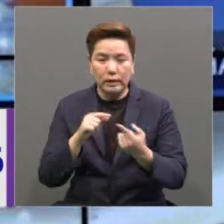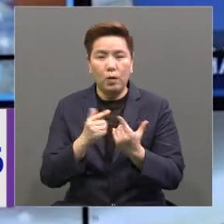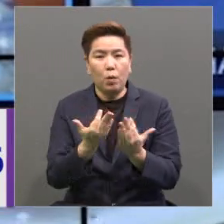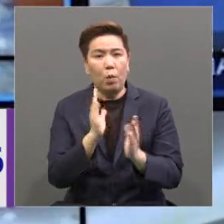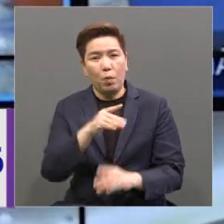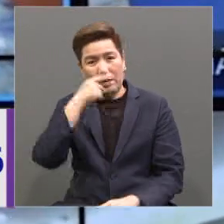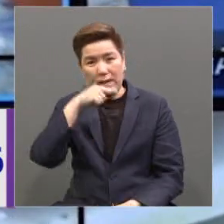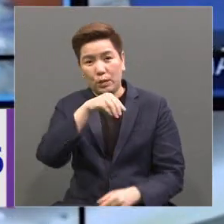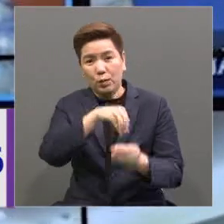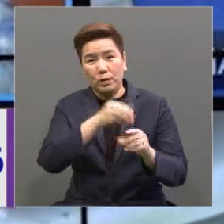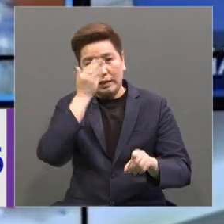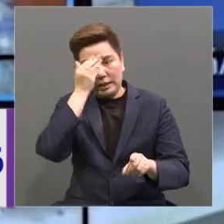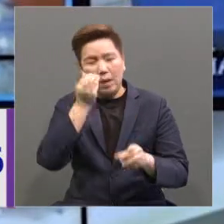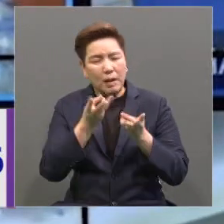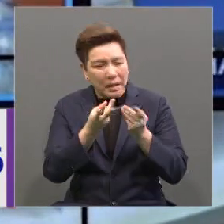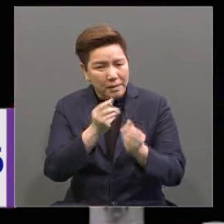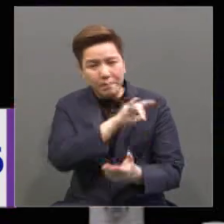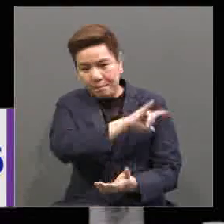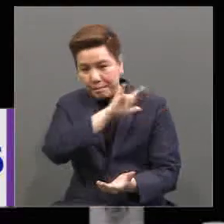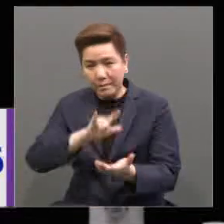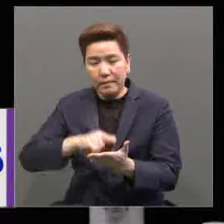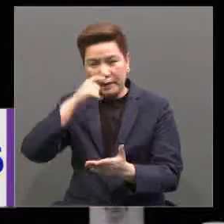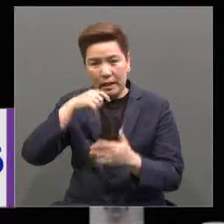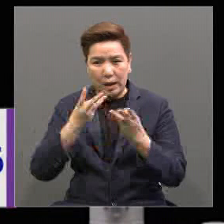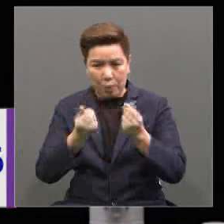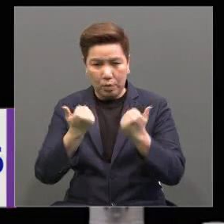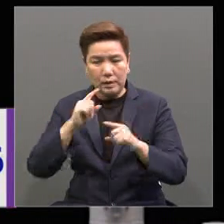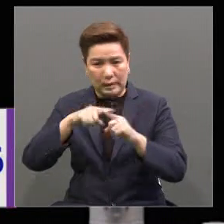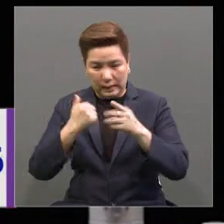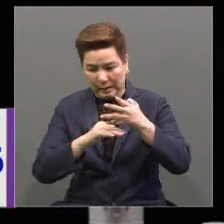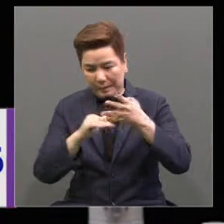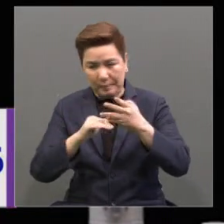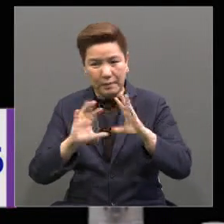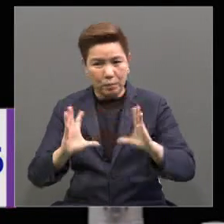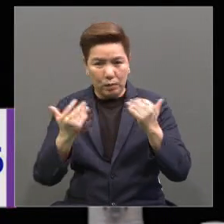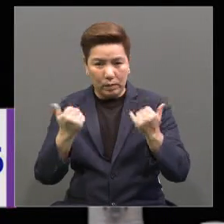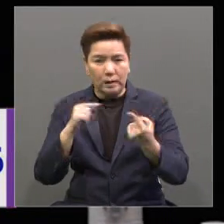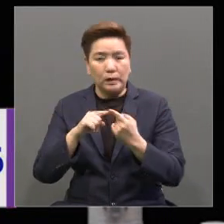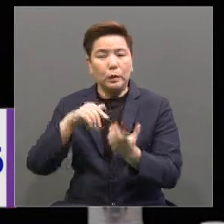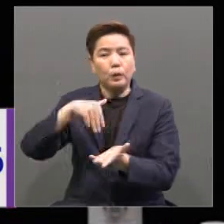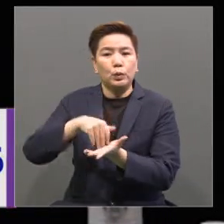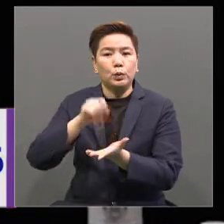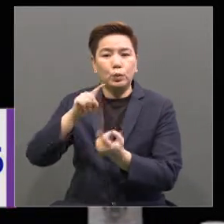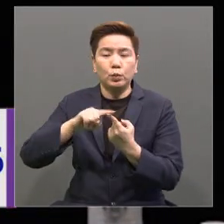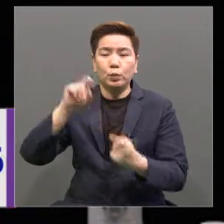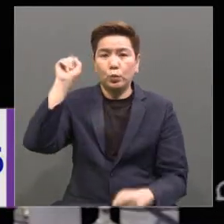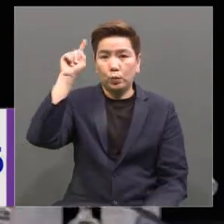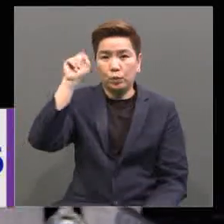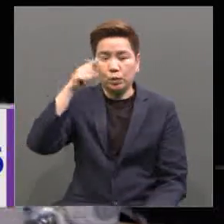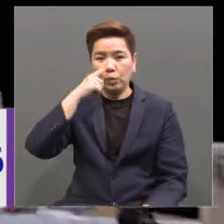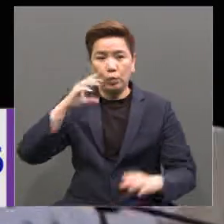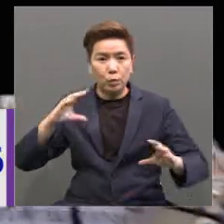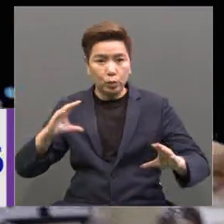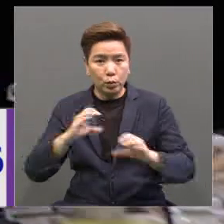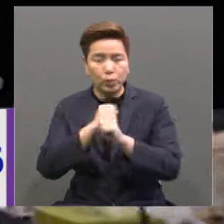อิสราเอลรีบเดินทางกลับประเทศไทยภายในสิ้นเดือนนี้ค่ะนอกจากนี้ที่ประชุมคณะทำงานศูนย์ประสานงานฉุกเฉินก็ได้สรุป